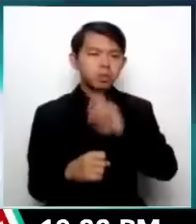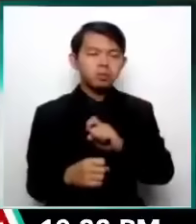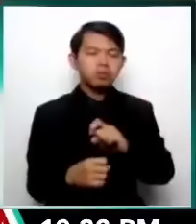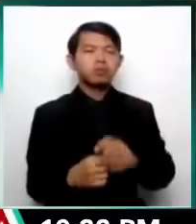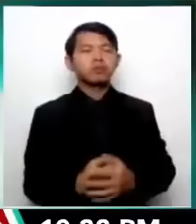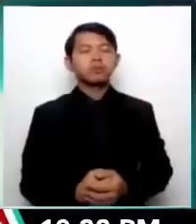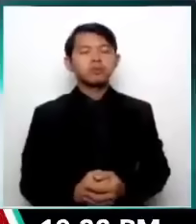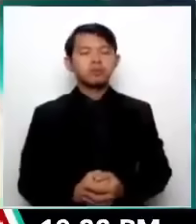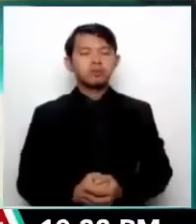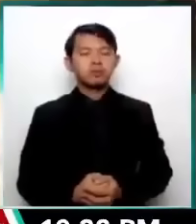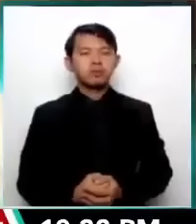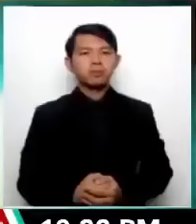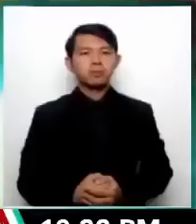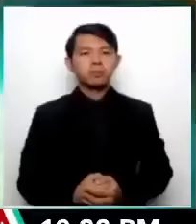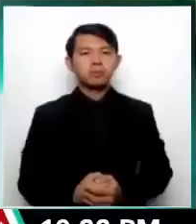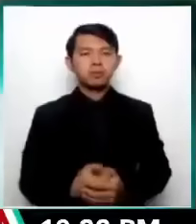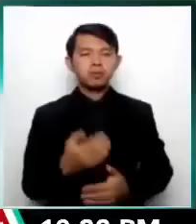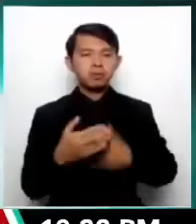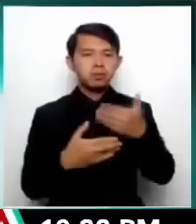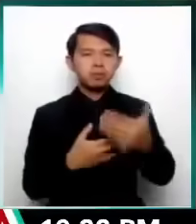Maya-maya.